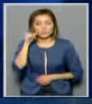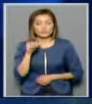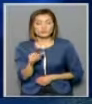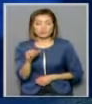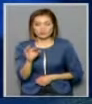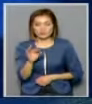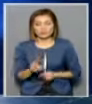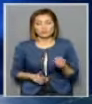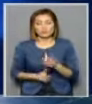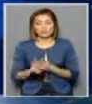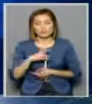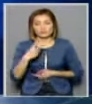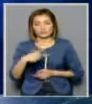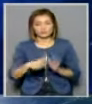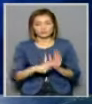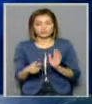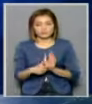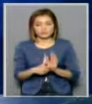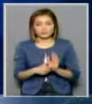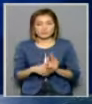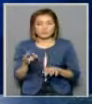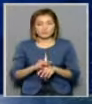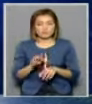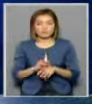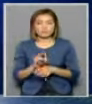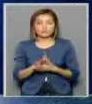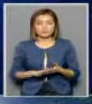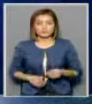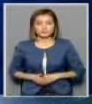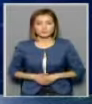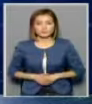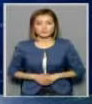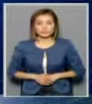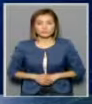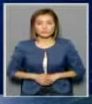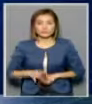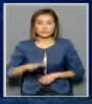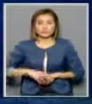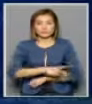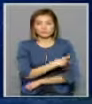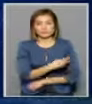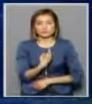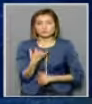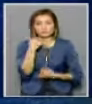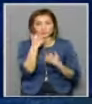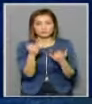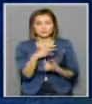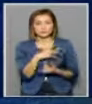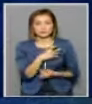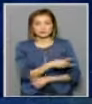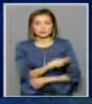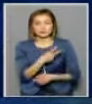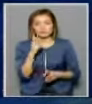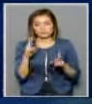айының соңында байқалды, 27-лерінде ауру шыққан жерде біз райондағы дәрігерлерге хабарладық, мал дәрігерлері